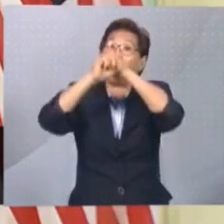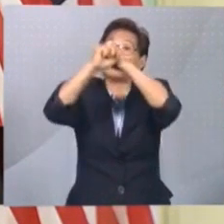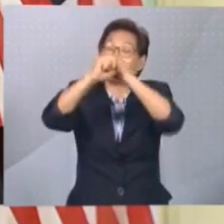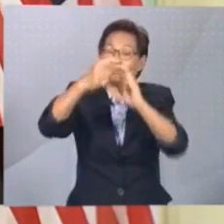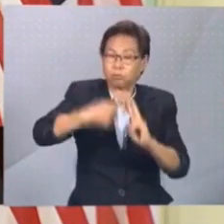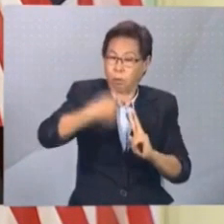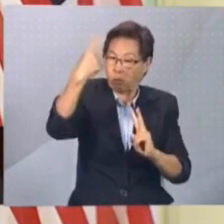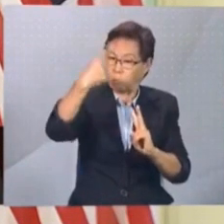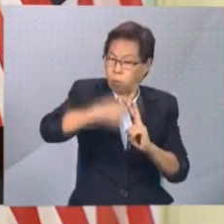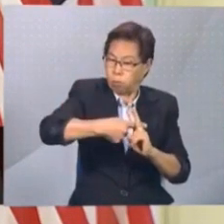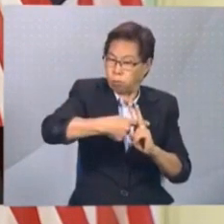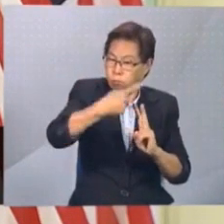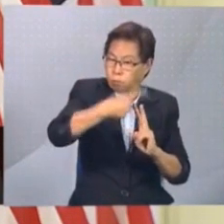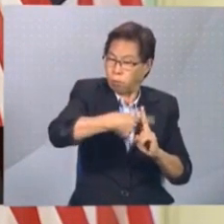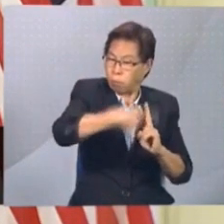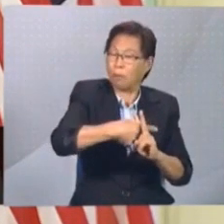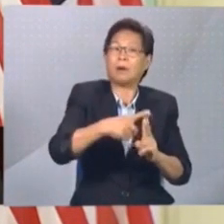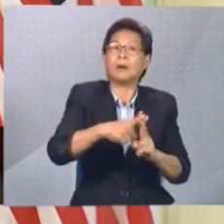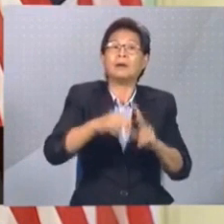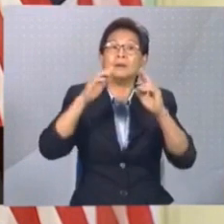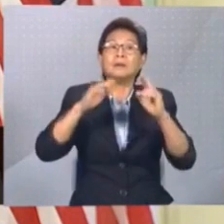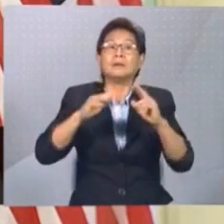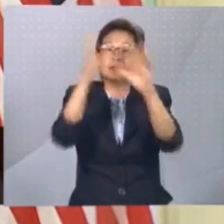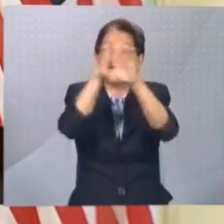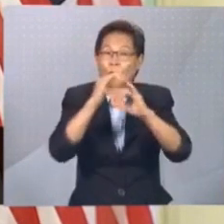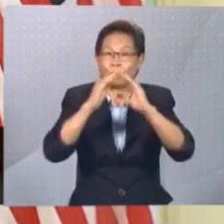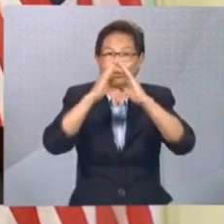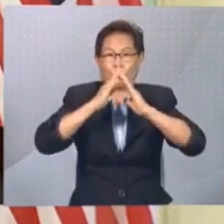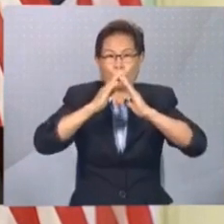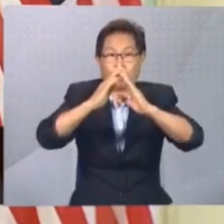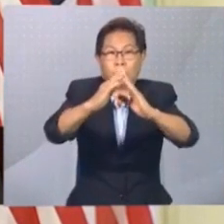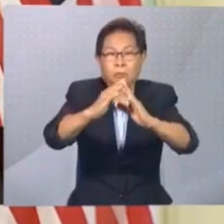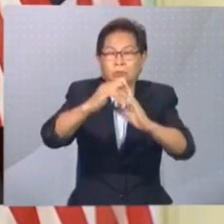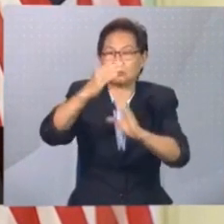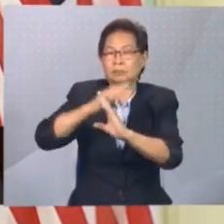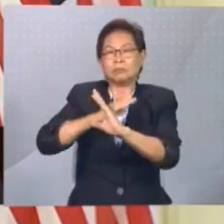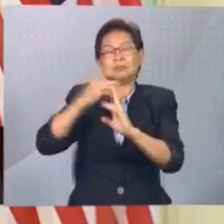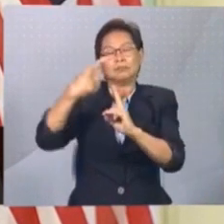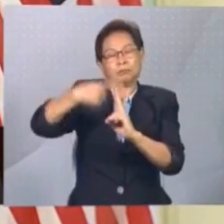Di Sarawak, di kawasan rumah panjang misalnya, mereka mengadakan sekatan bagi memastikan